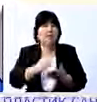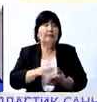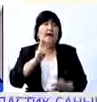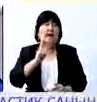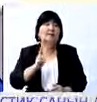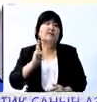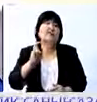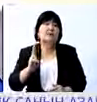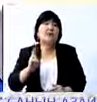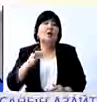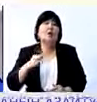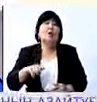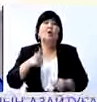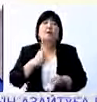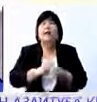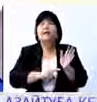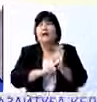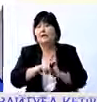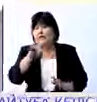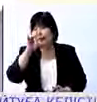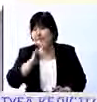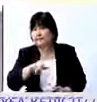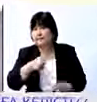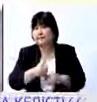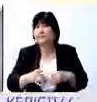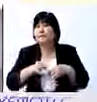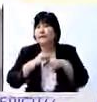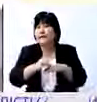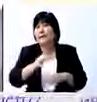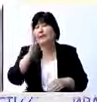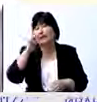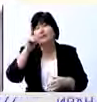кемелұлының бастамасымен Қазақстанды алға қарай жетелейді деп сенемін.